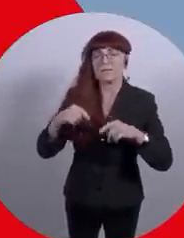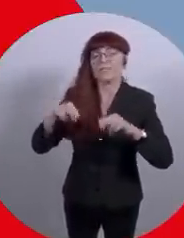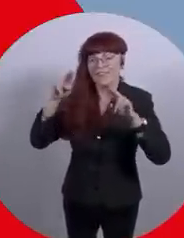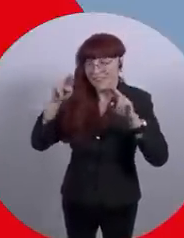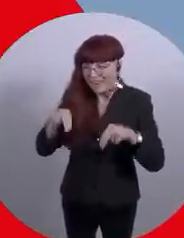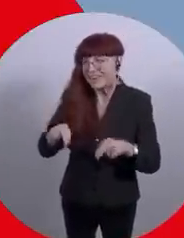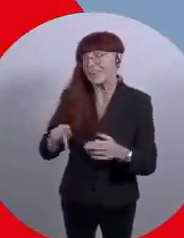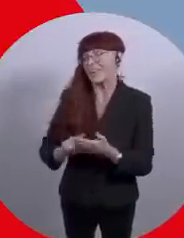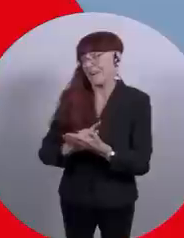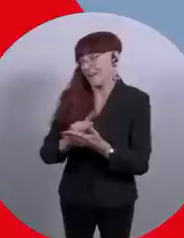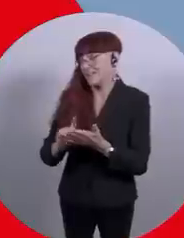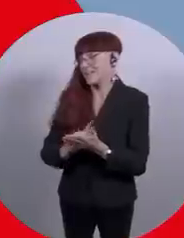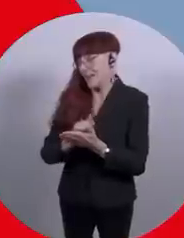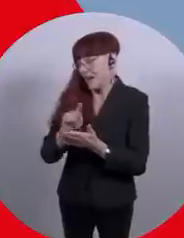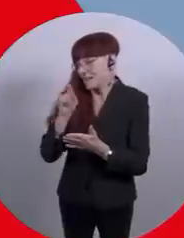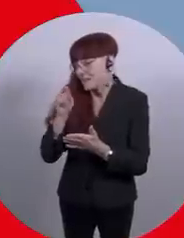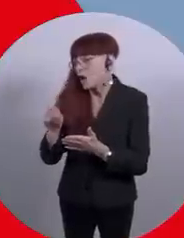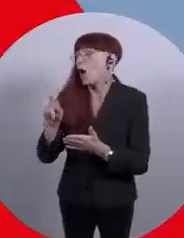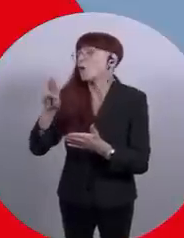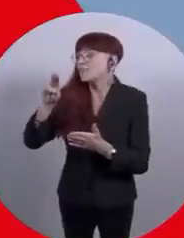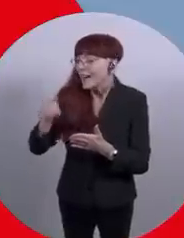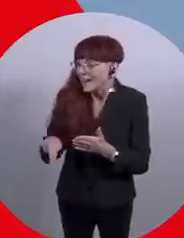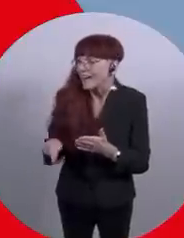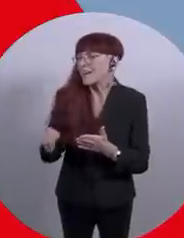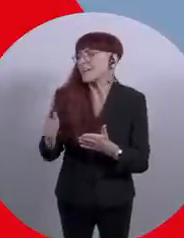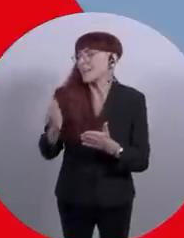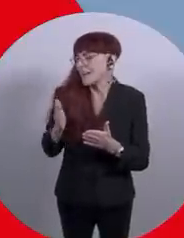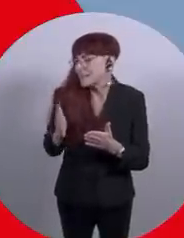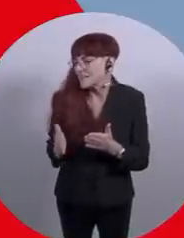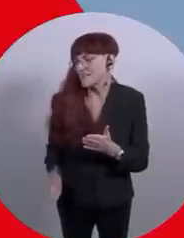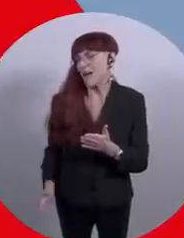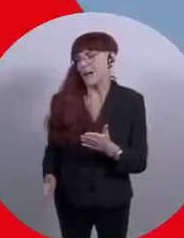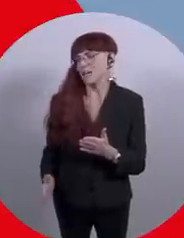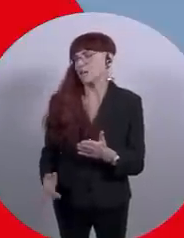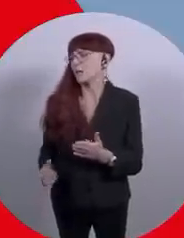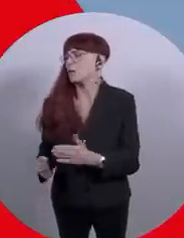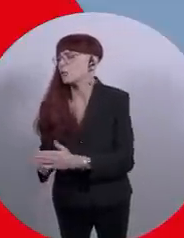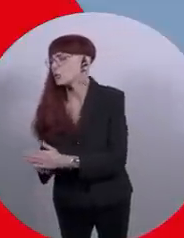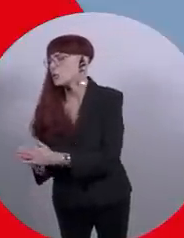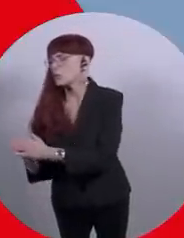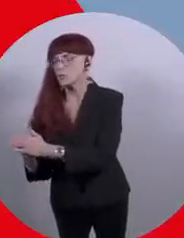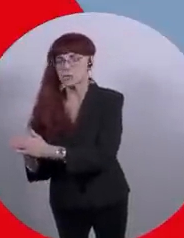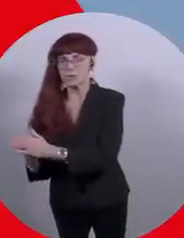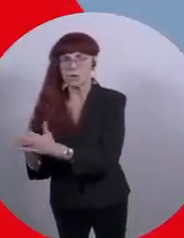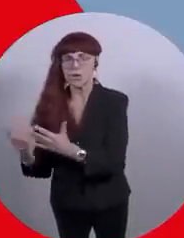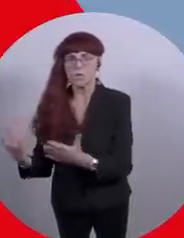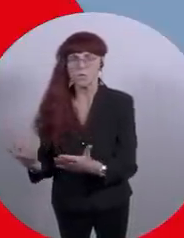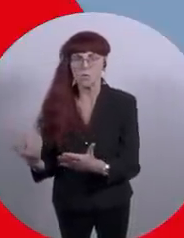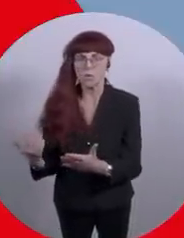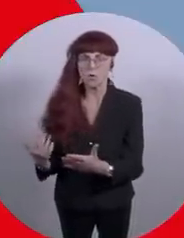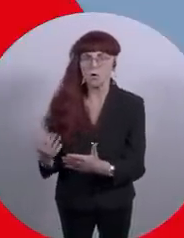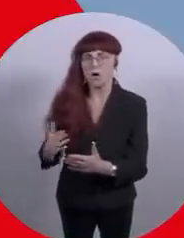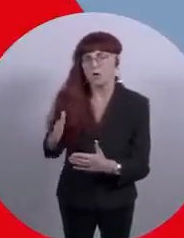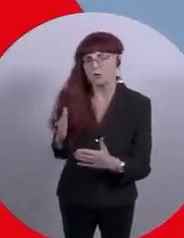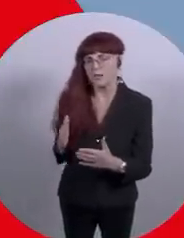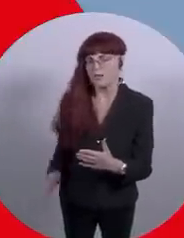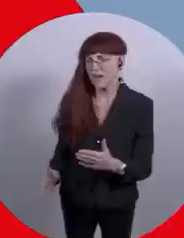Seite von dieser Geschichte positioniert auf der Seite mutigen